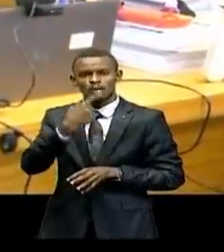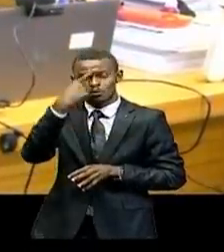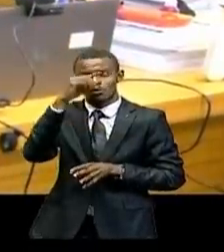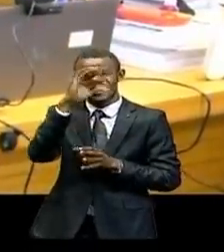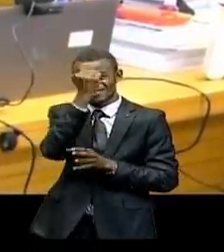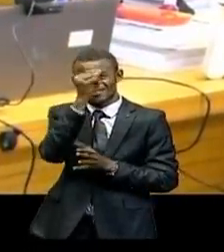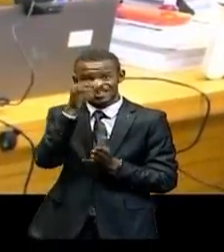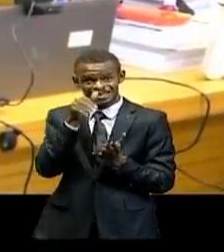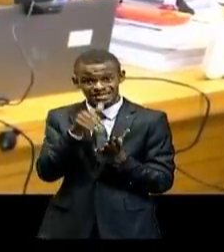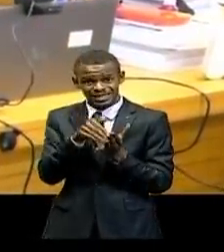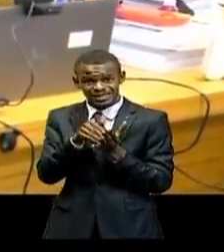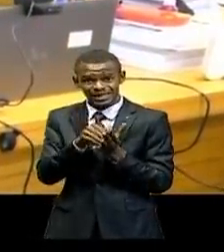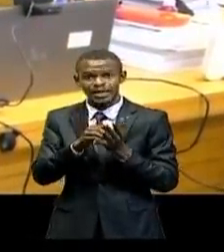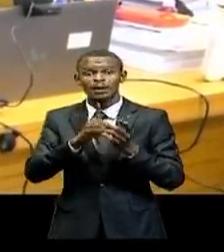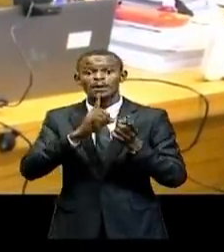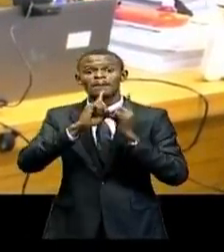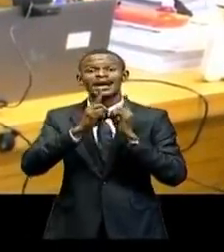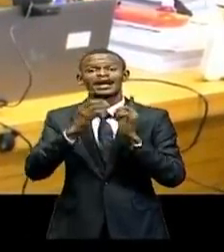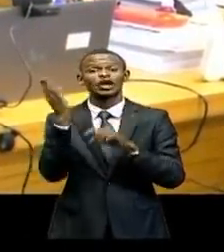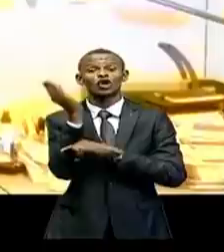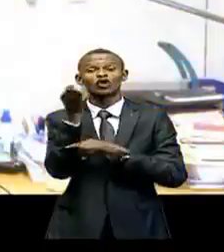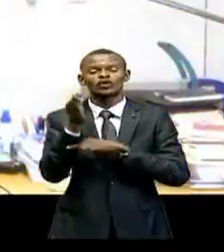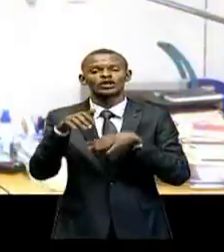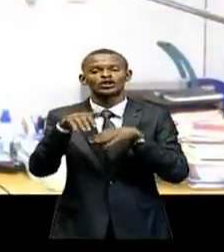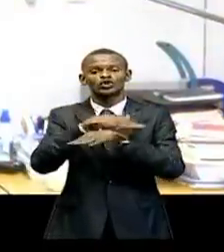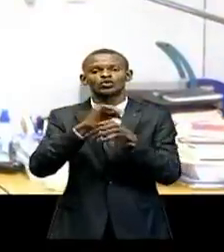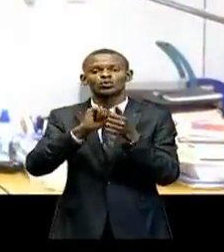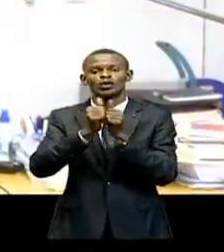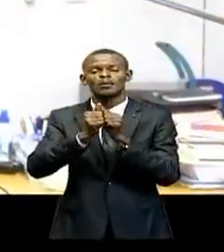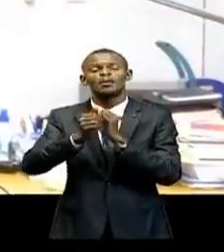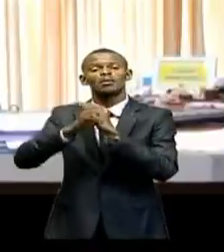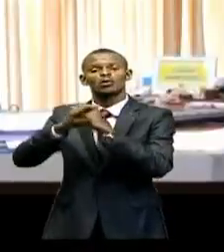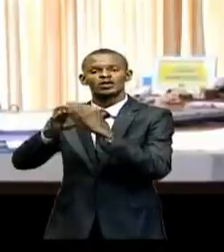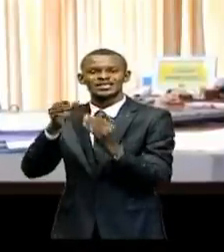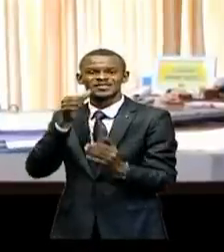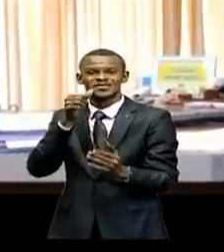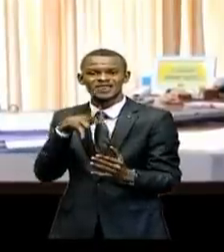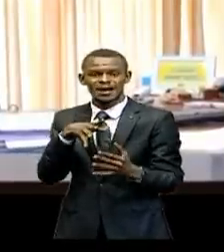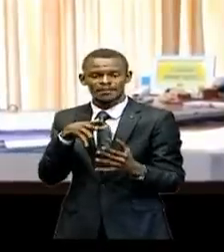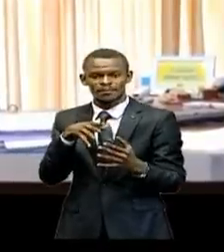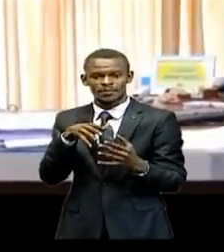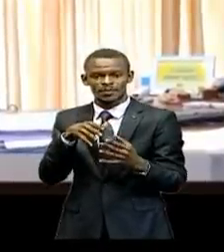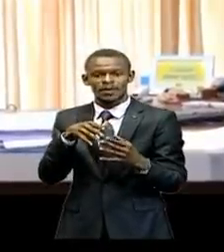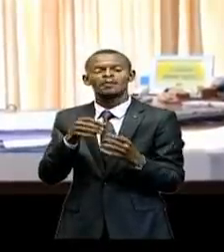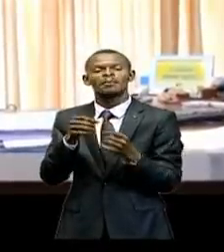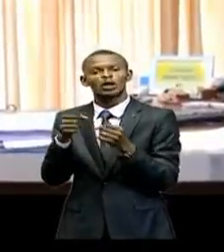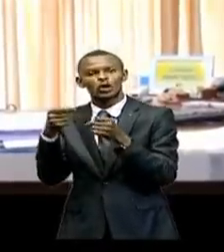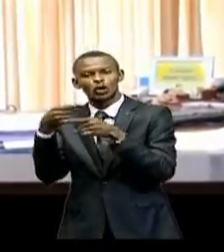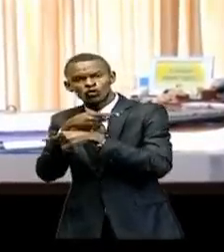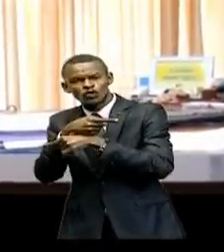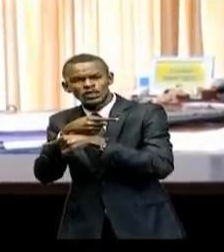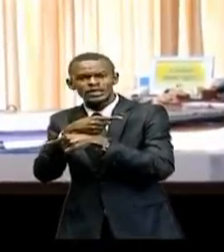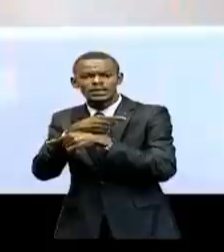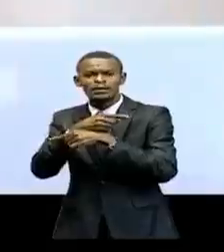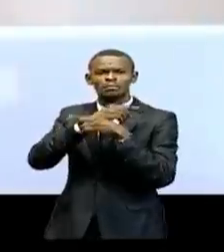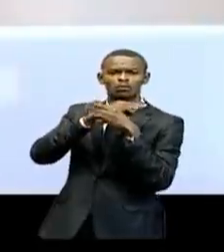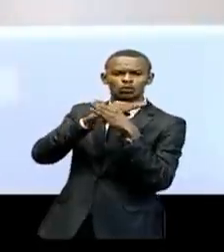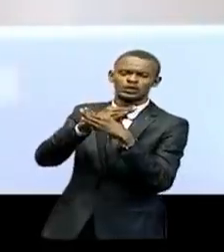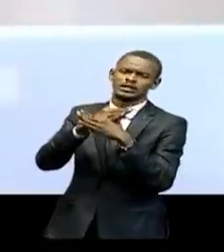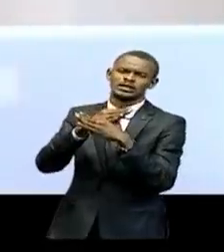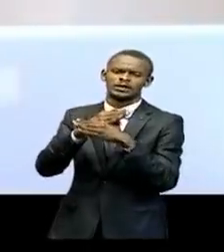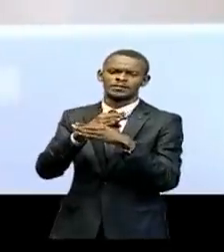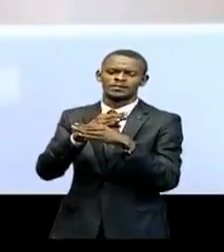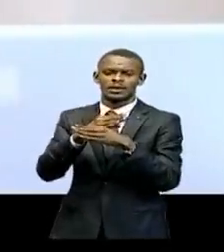prévention, gestion et résolution des conflits en Afrique centrale. Cette conférence a pour objectif de mener